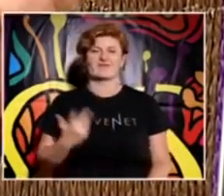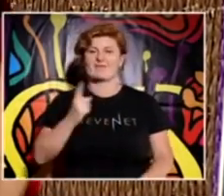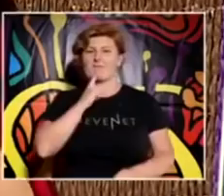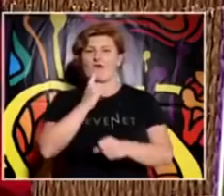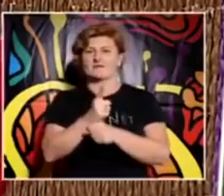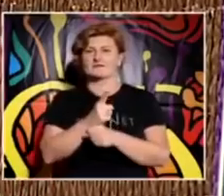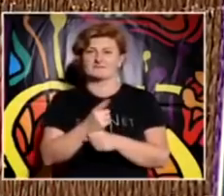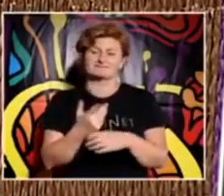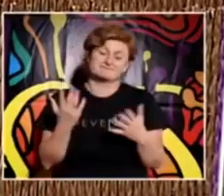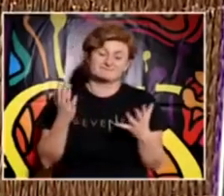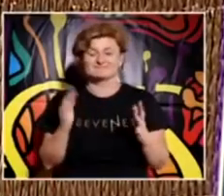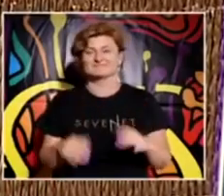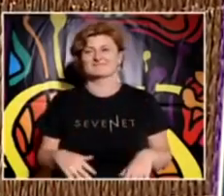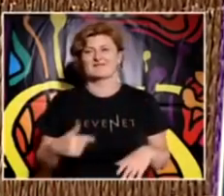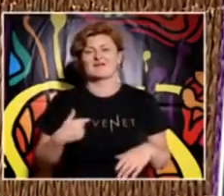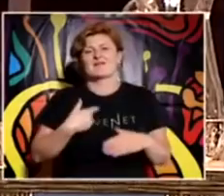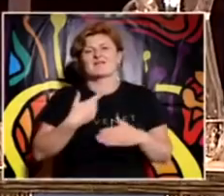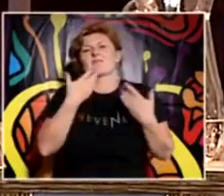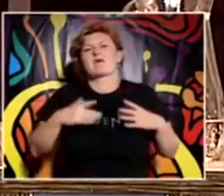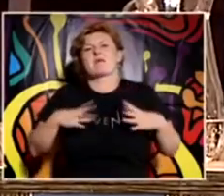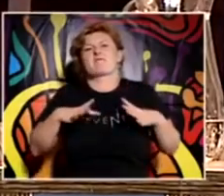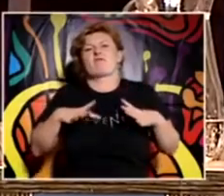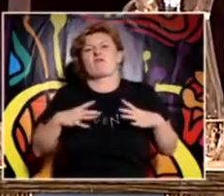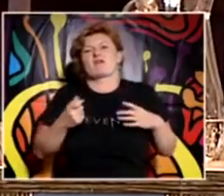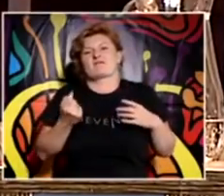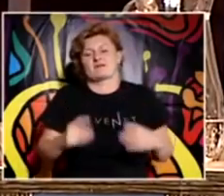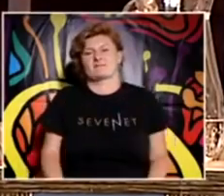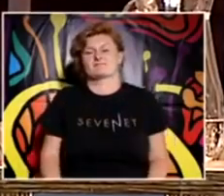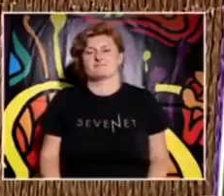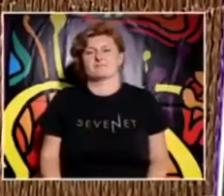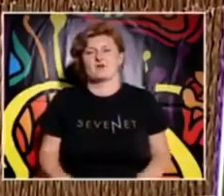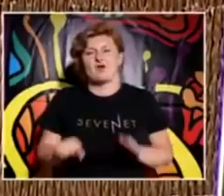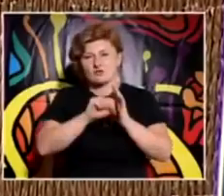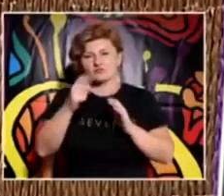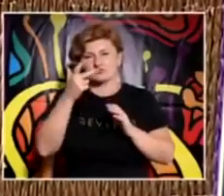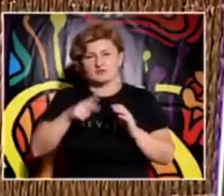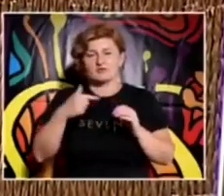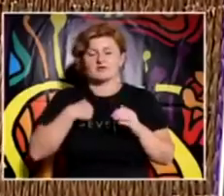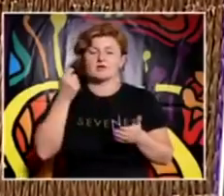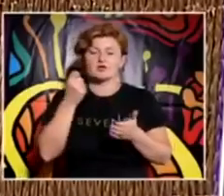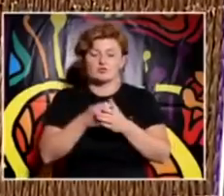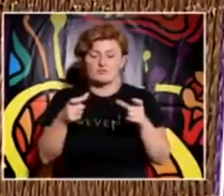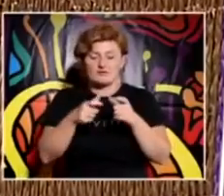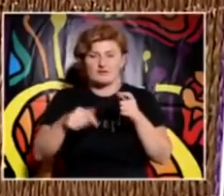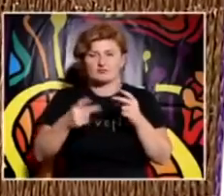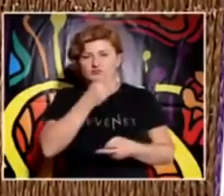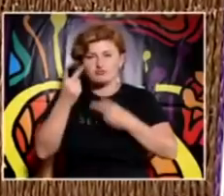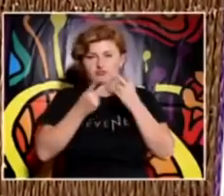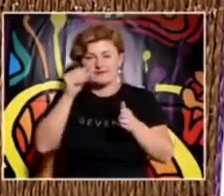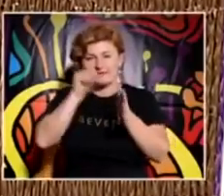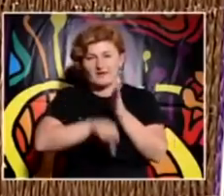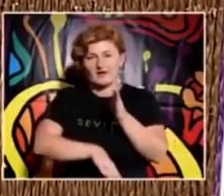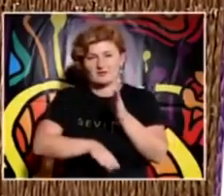Znaczy nie, no, nie miałam wolnej chwili od tych 3 tygodni. W każdym razie to, co planuję, to jest kupno biletów. Szukam teraz bardzo tanich okazji